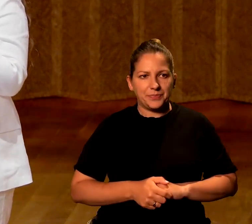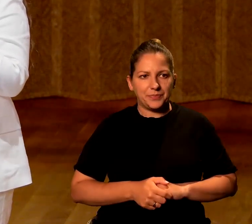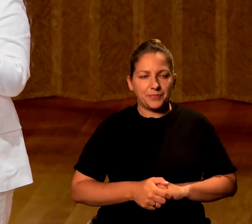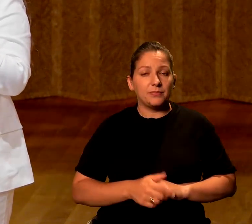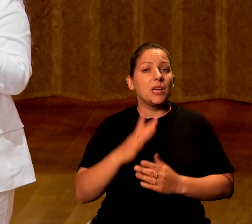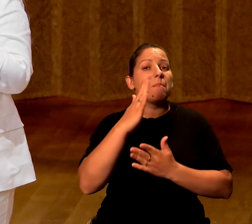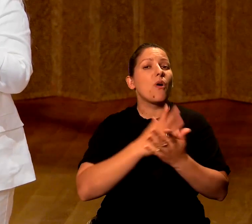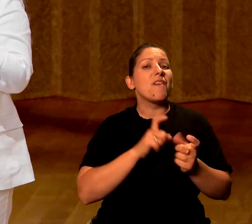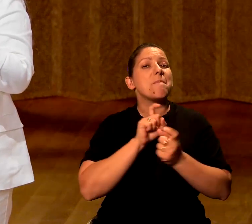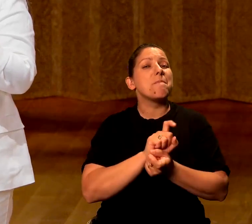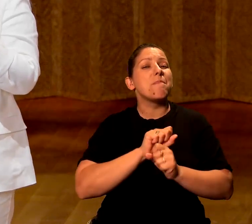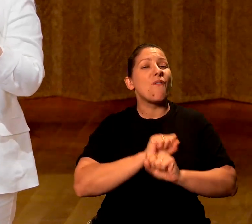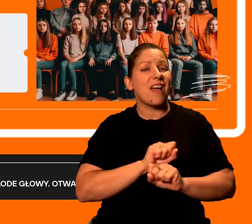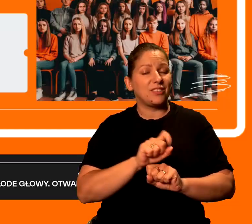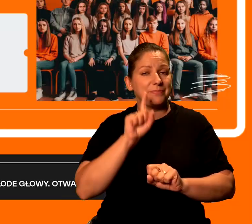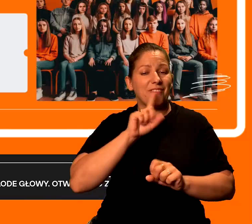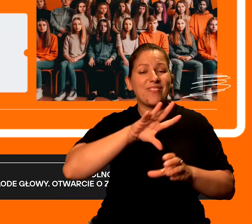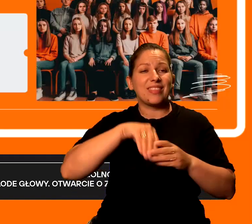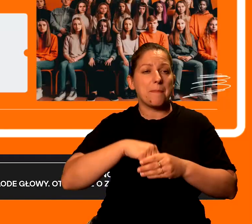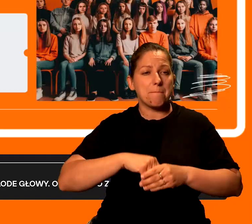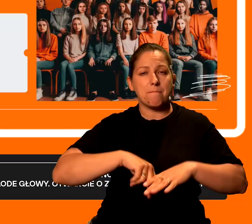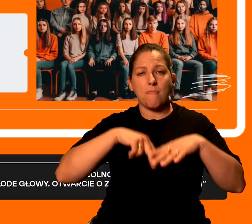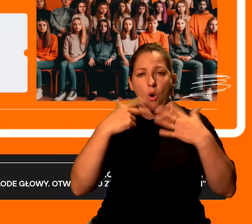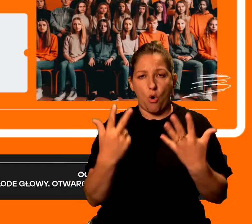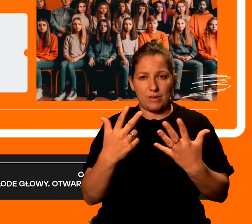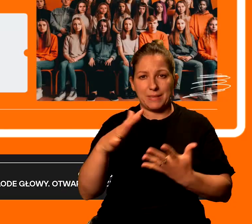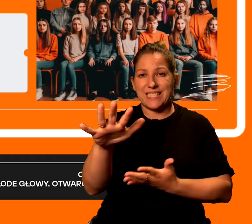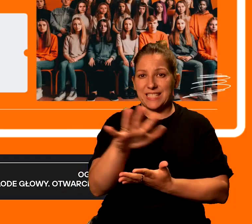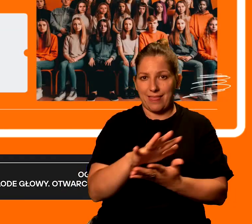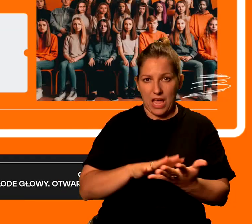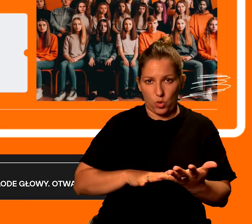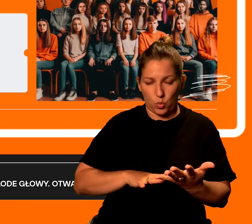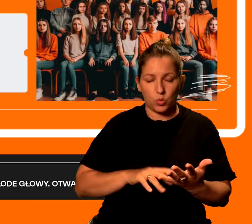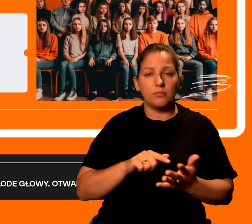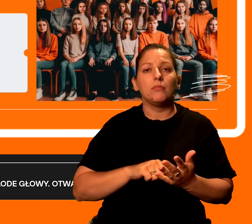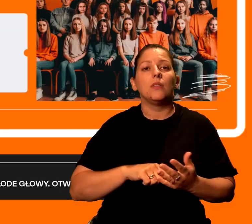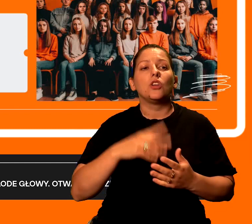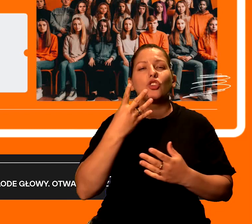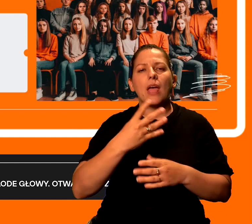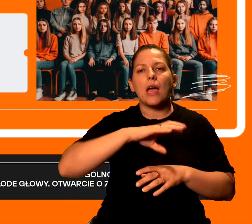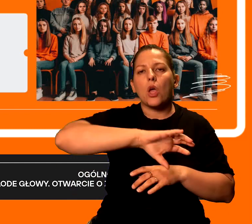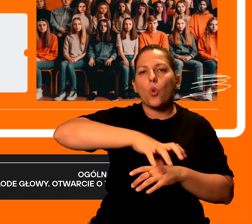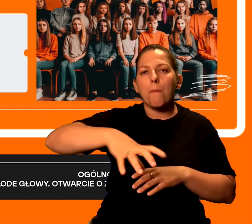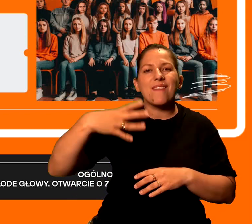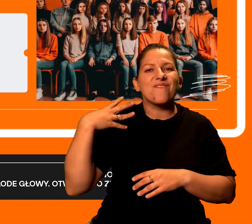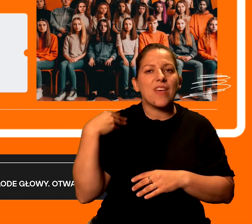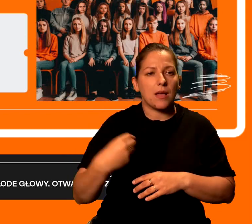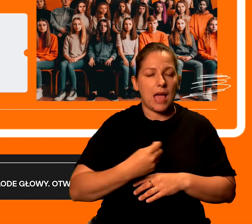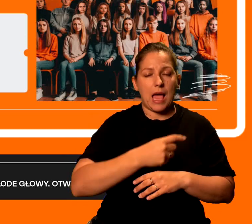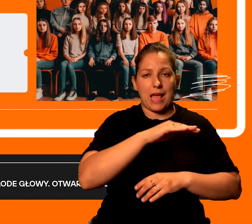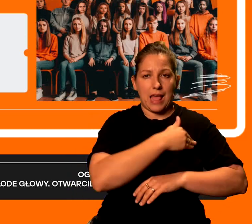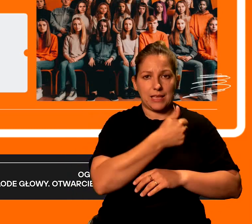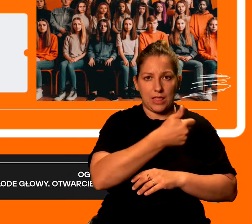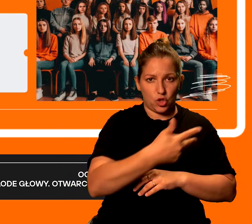Program profilaktyczny składa się tak naprawdę z 8 scenariuszy w 4 grupach wiekowych. Klasy